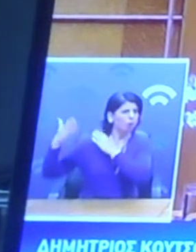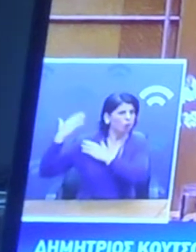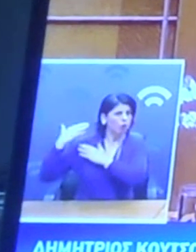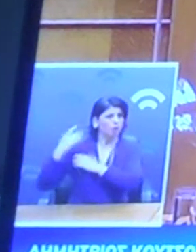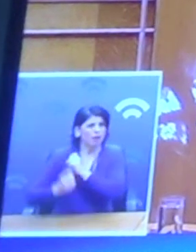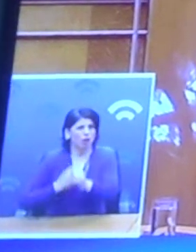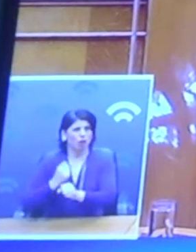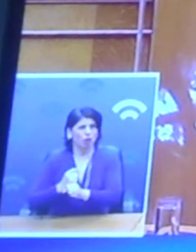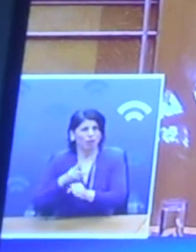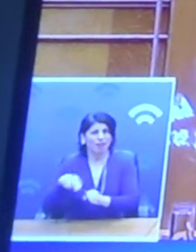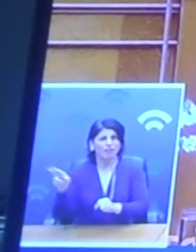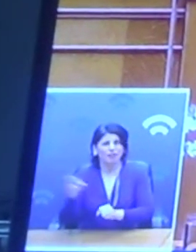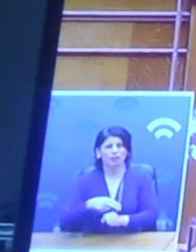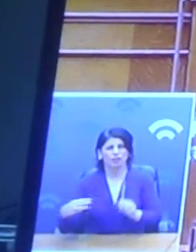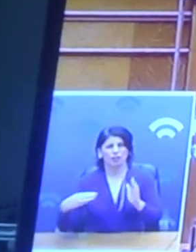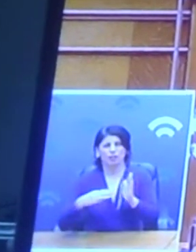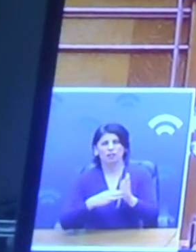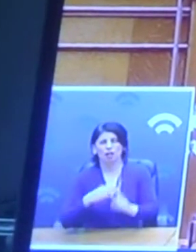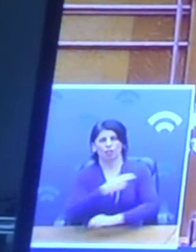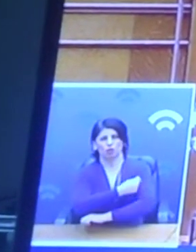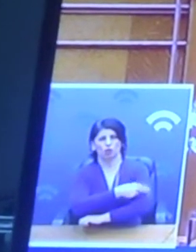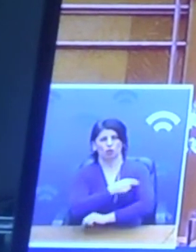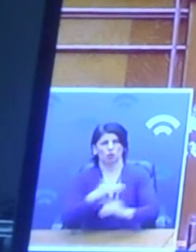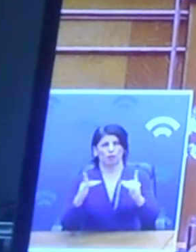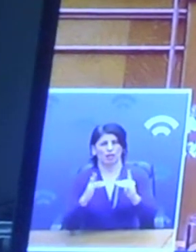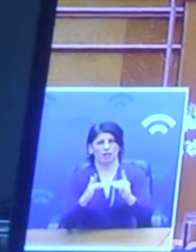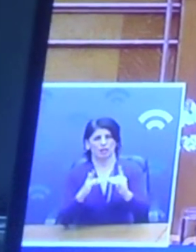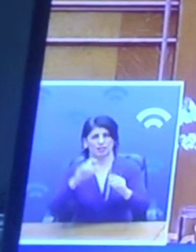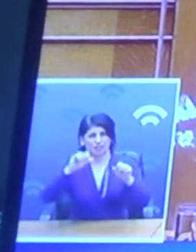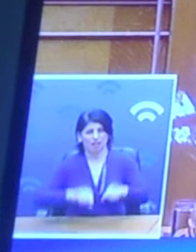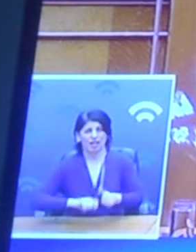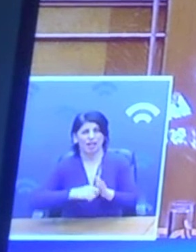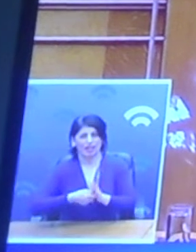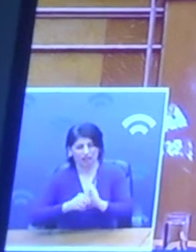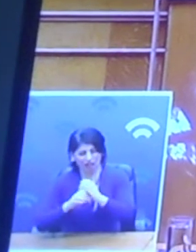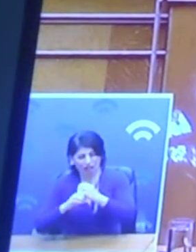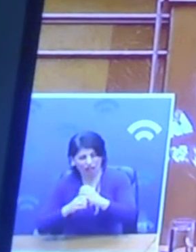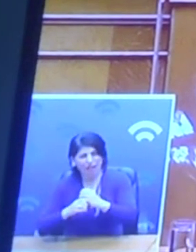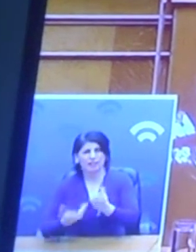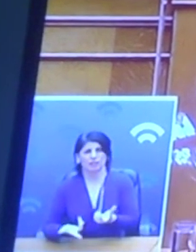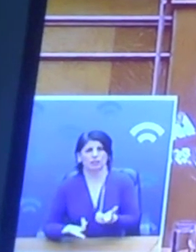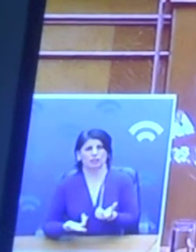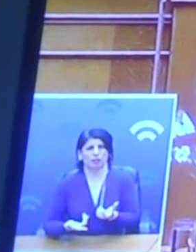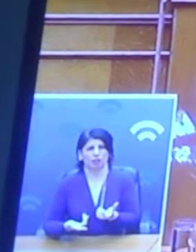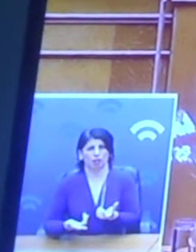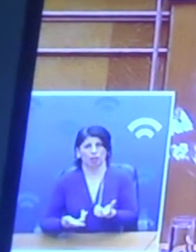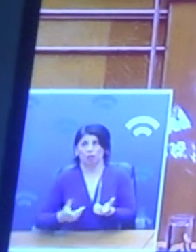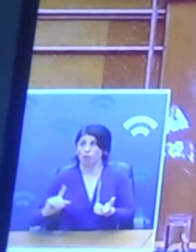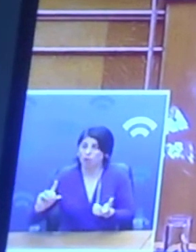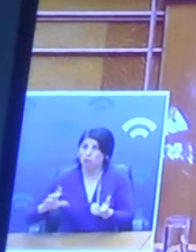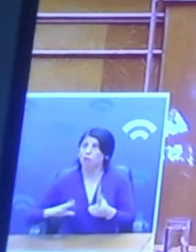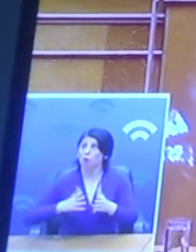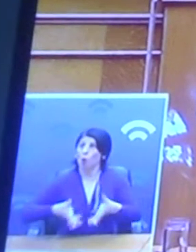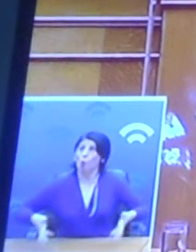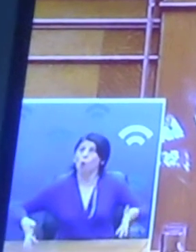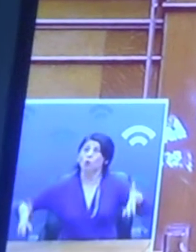καταργήθηκαν χιλιάδες νοσοκομιακές κλίνες, έκλεισαν εργαστήρια, ακόμα και ολόκληρα νοσοκομεία. Τα